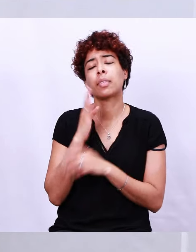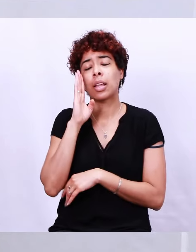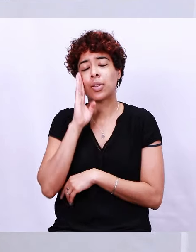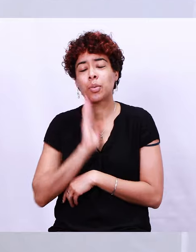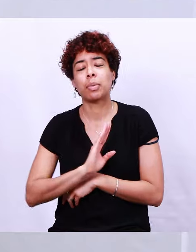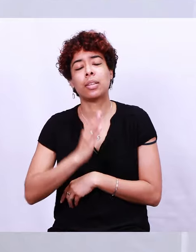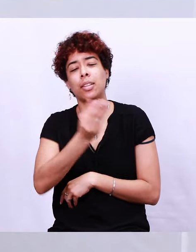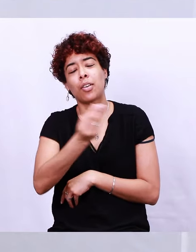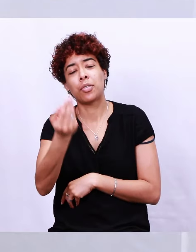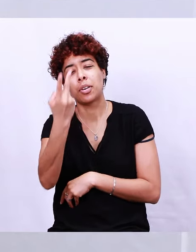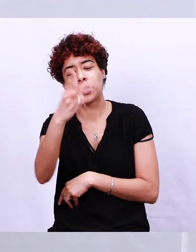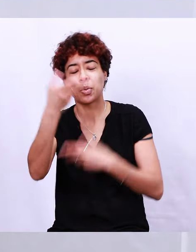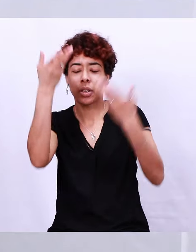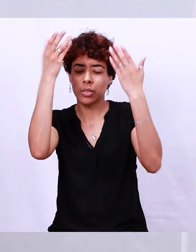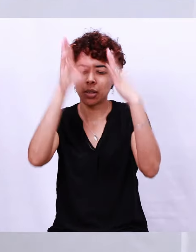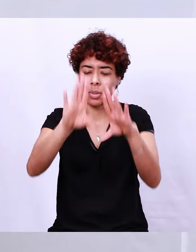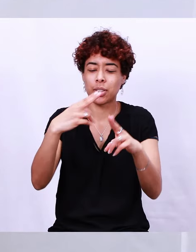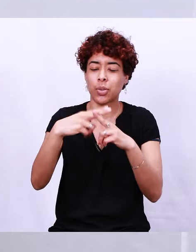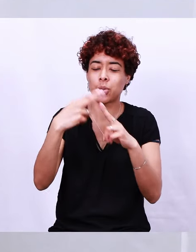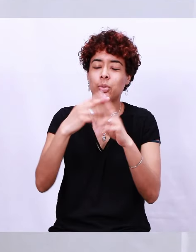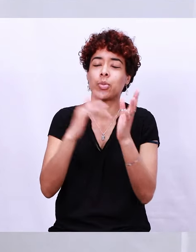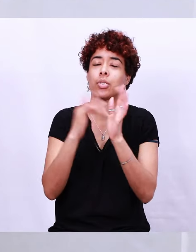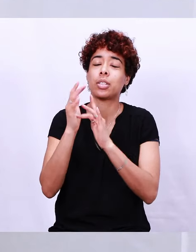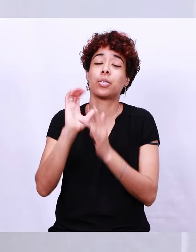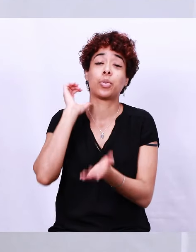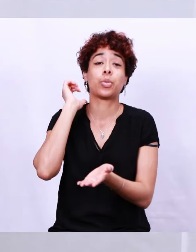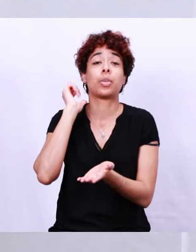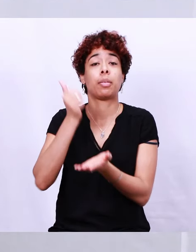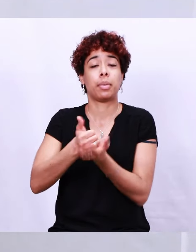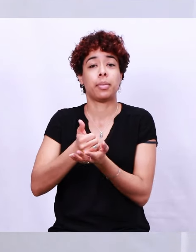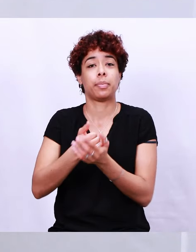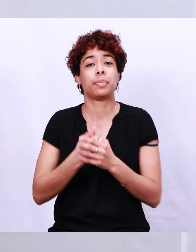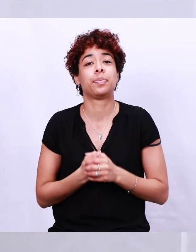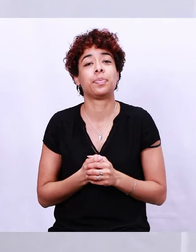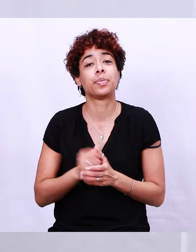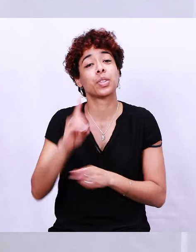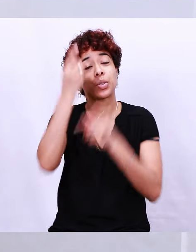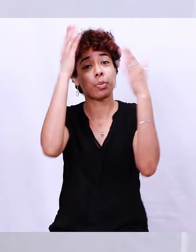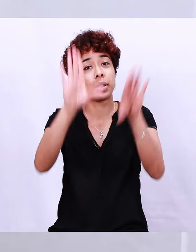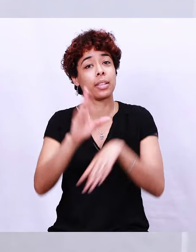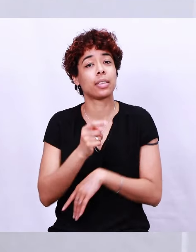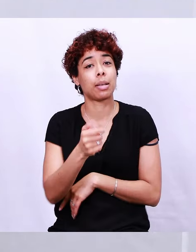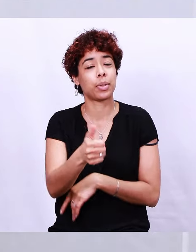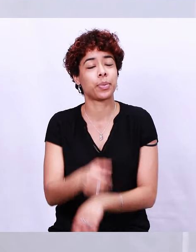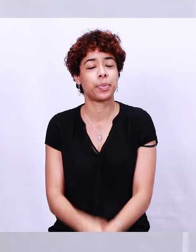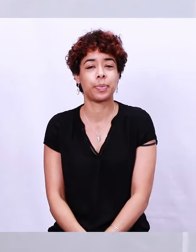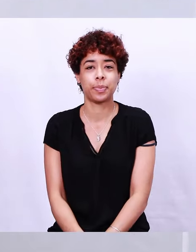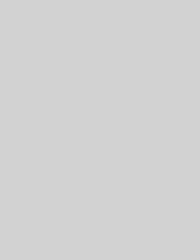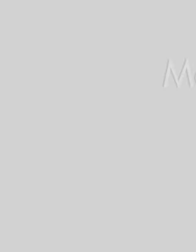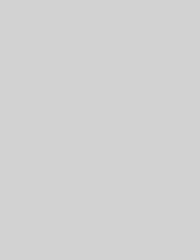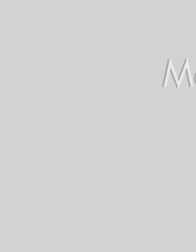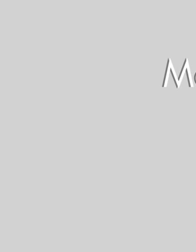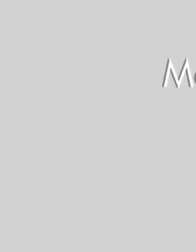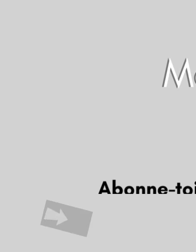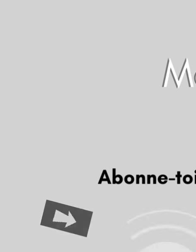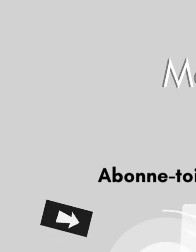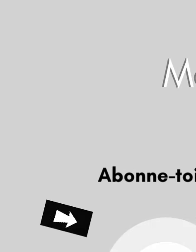les diriger dans tes voix dans le nom de Jésus j'ai prié amen que Dieu vous bénisse on se retrouve demain